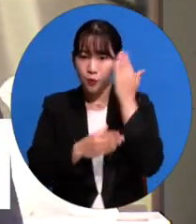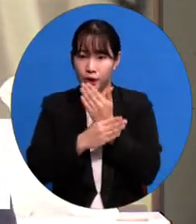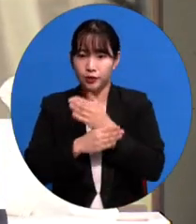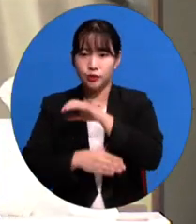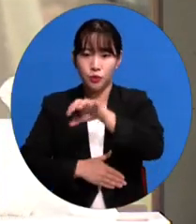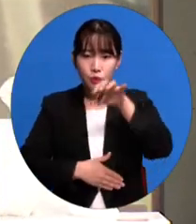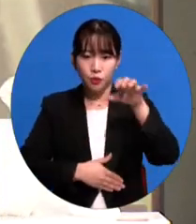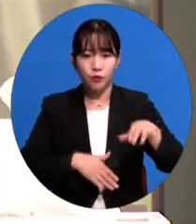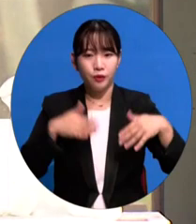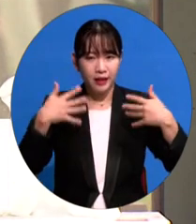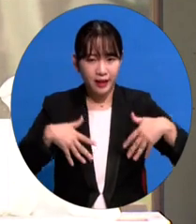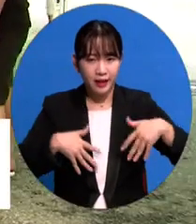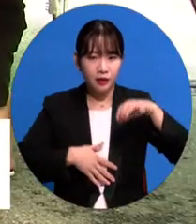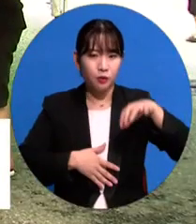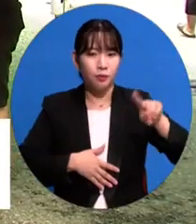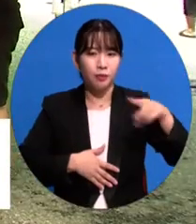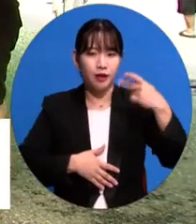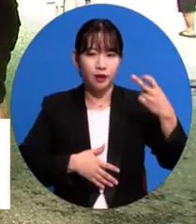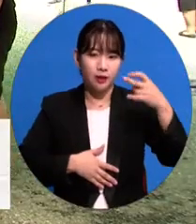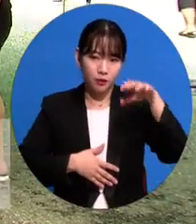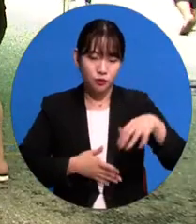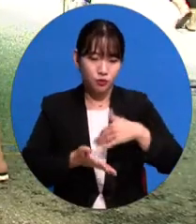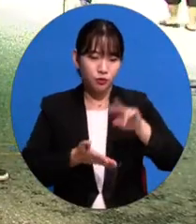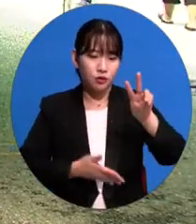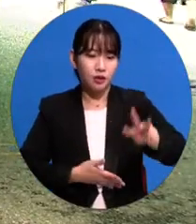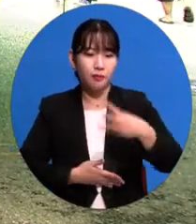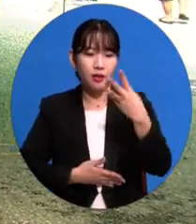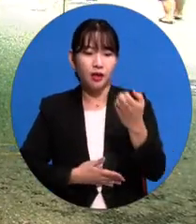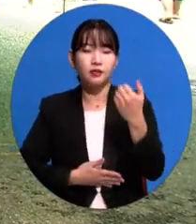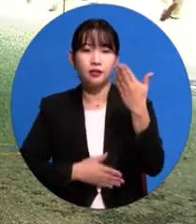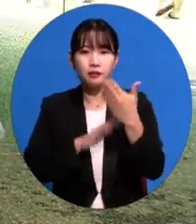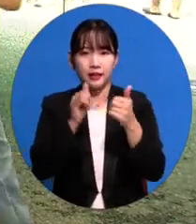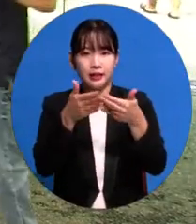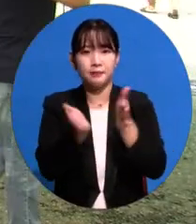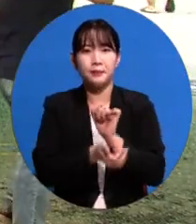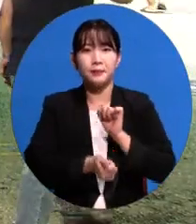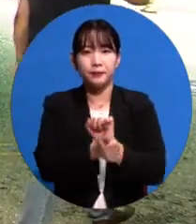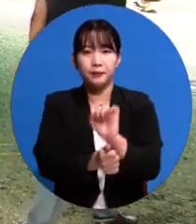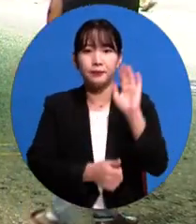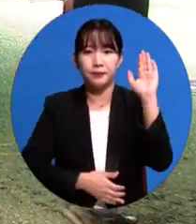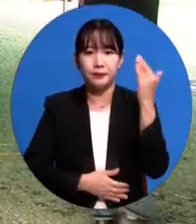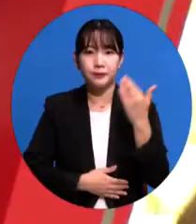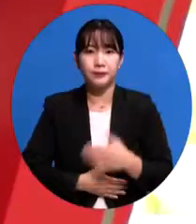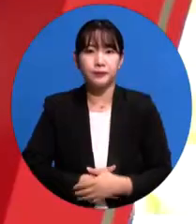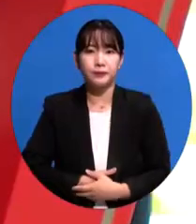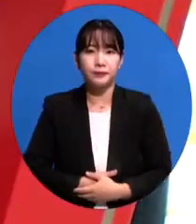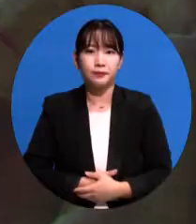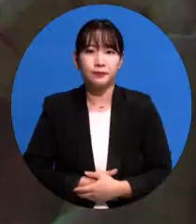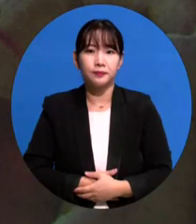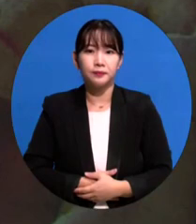중심으로 취약시설 112곳에서 399명이 집단 감염됐습니다.